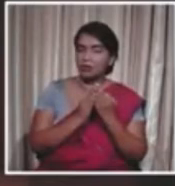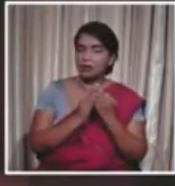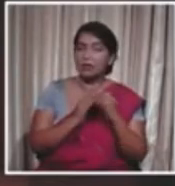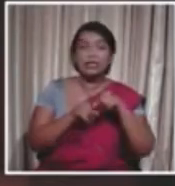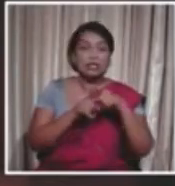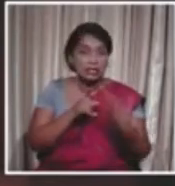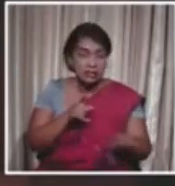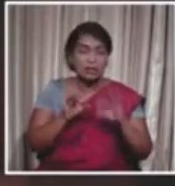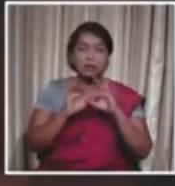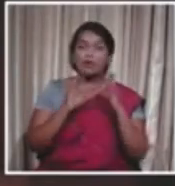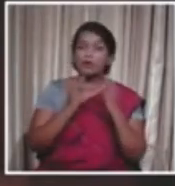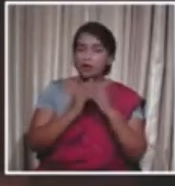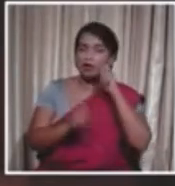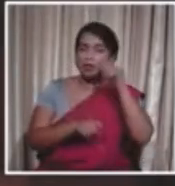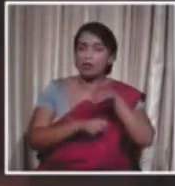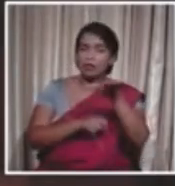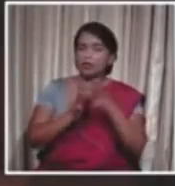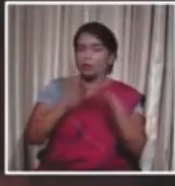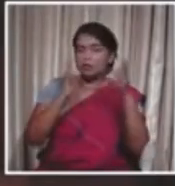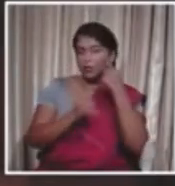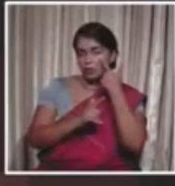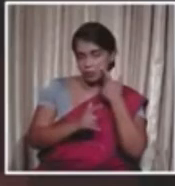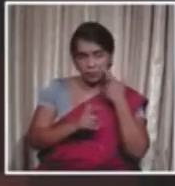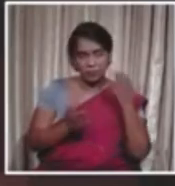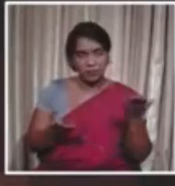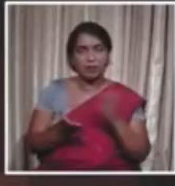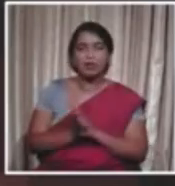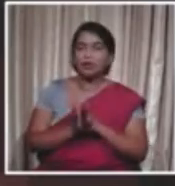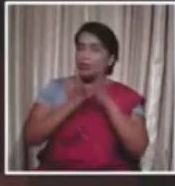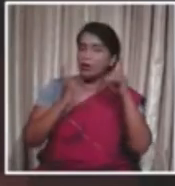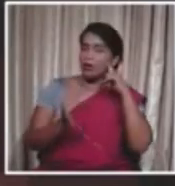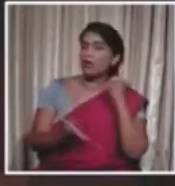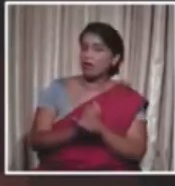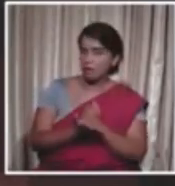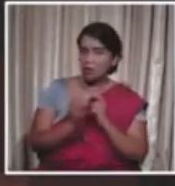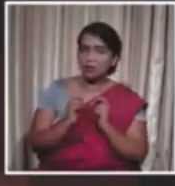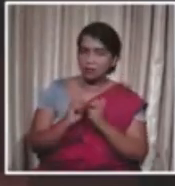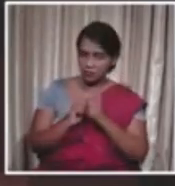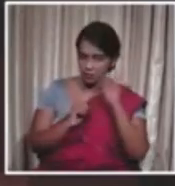ආබාධිත පවුල් මේ ජන සමාජයේ අසරණ කොට්ටාසය බොහොම අමාරු තත්ත්වයකට වැටෙනවා